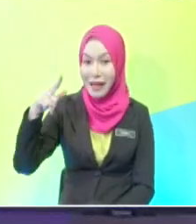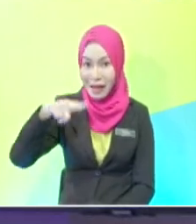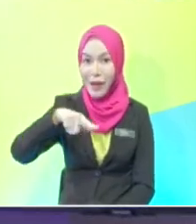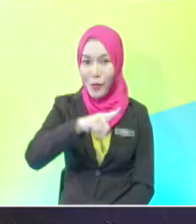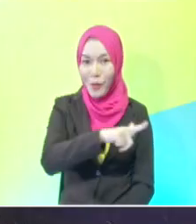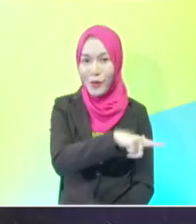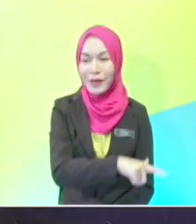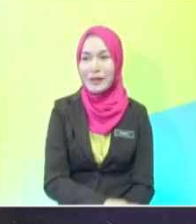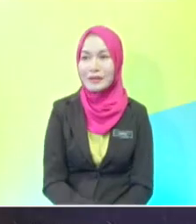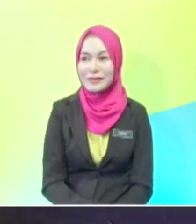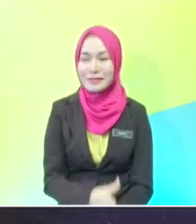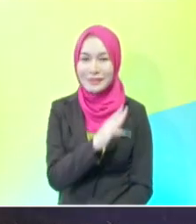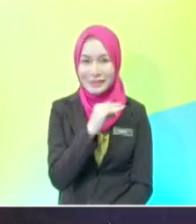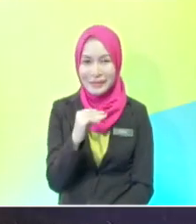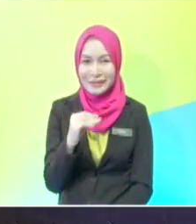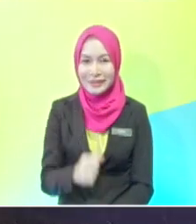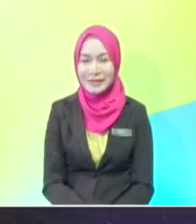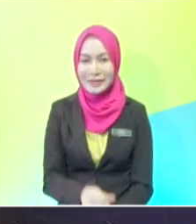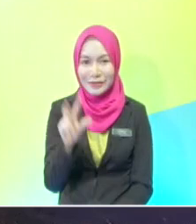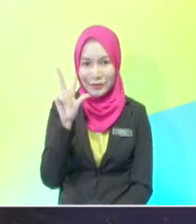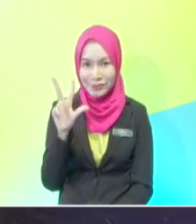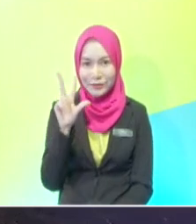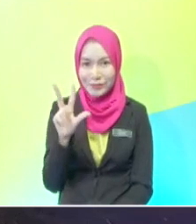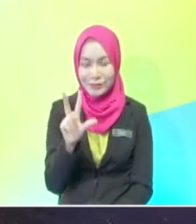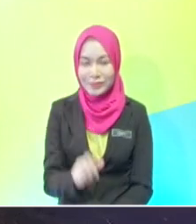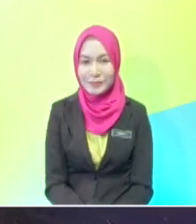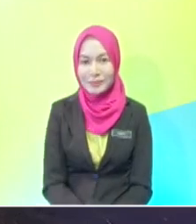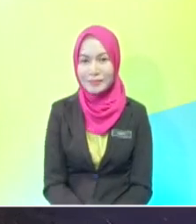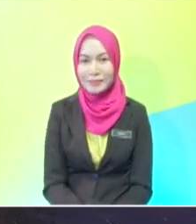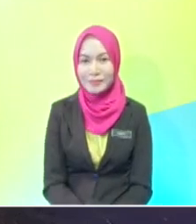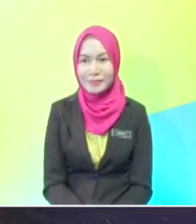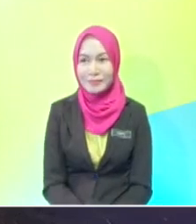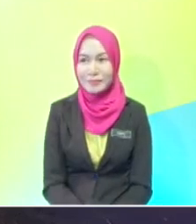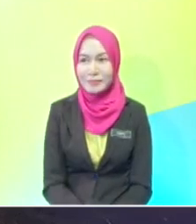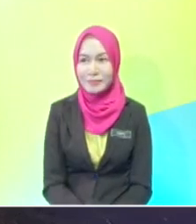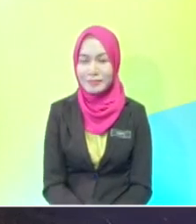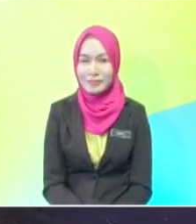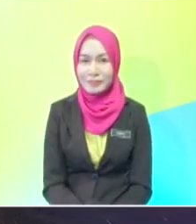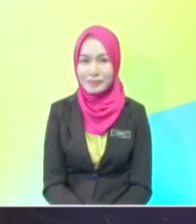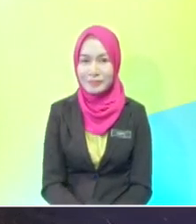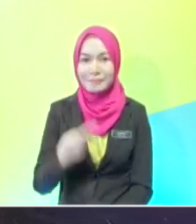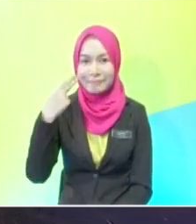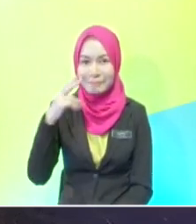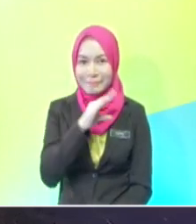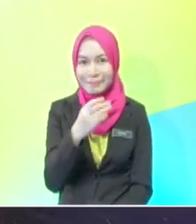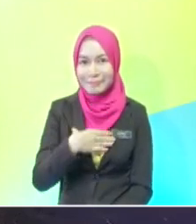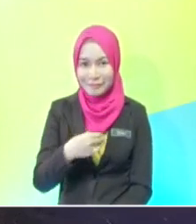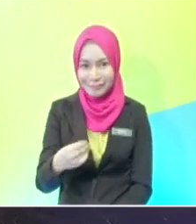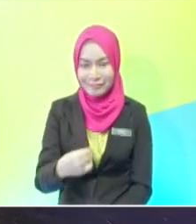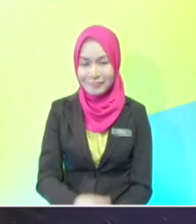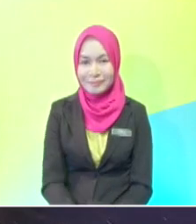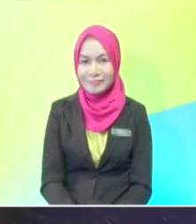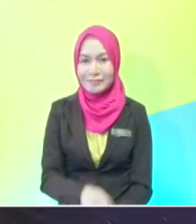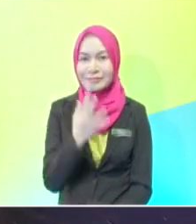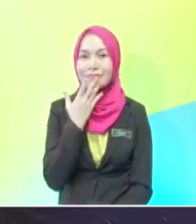yang ketiga kita pergi warna kuning warna biru ada lagi dua warna yaitu hijau dan putih Oke warna